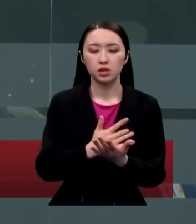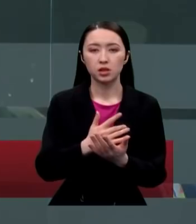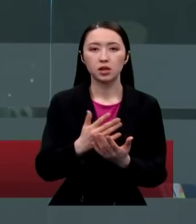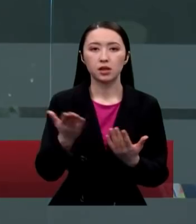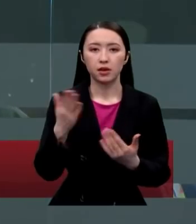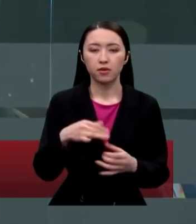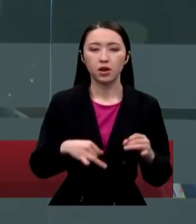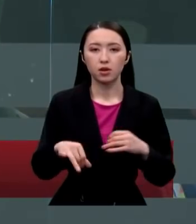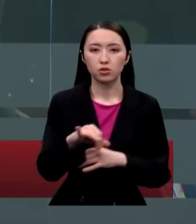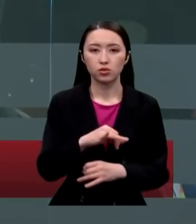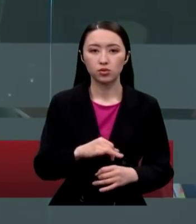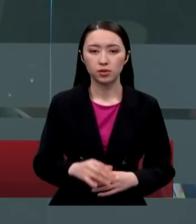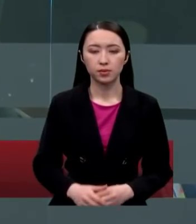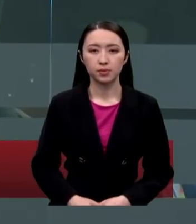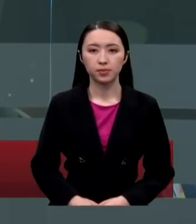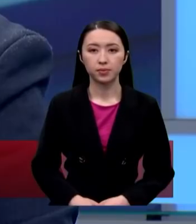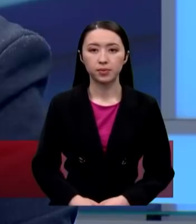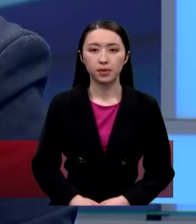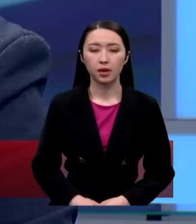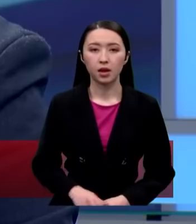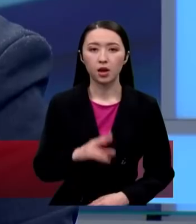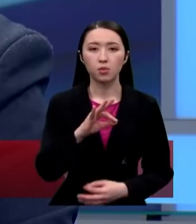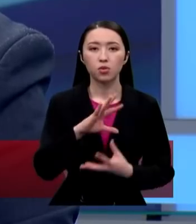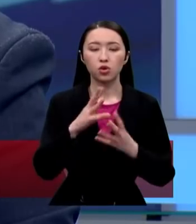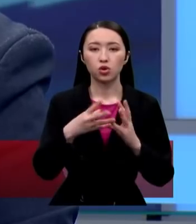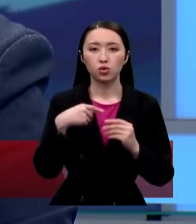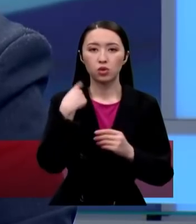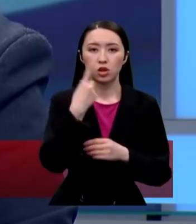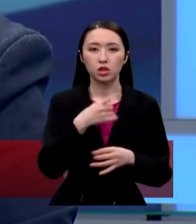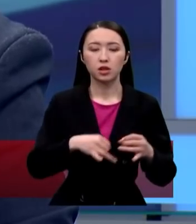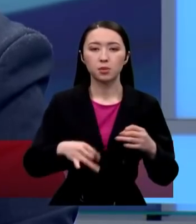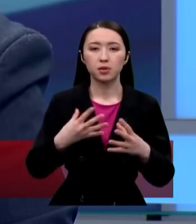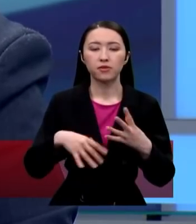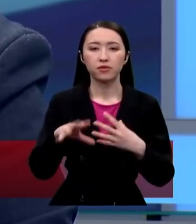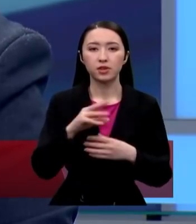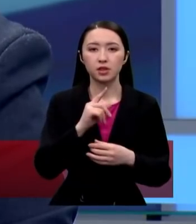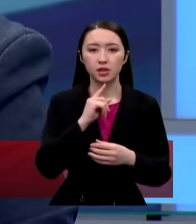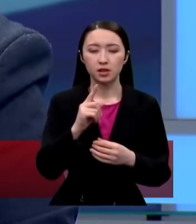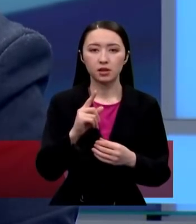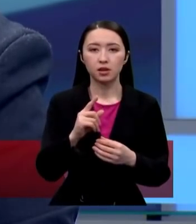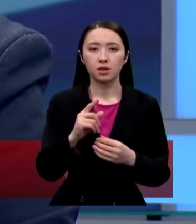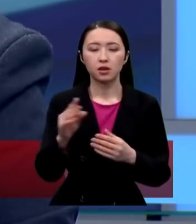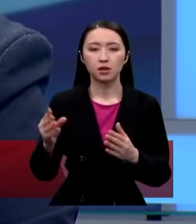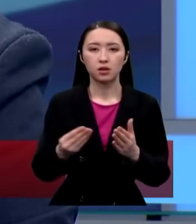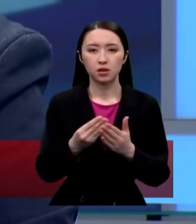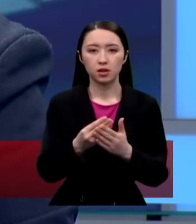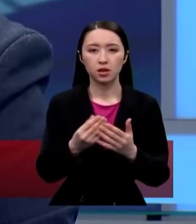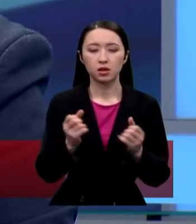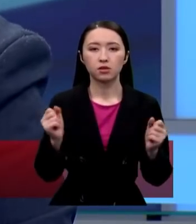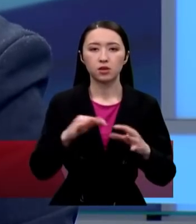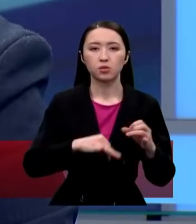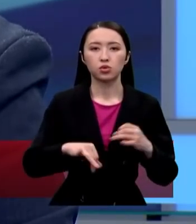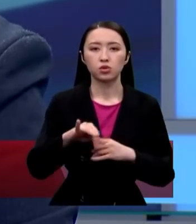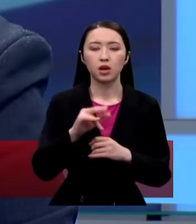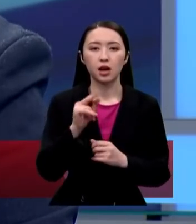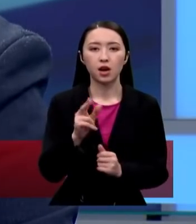их обсудим. По итогам публичного обсуждения все эти комментарии агрегируются, выносятся на обсуждение. Как часто в